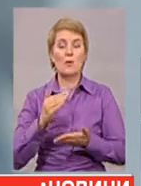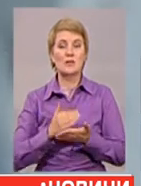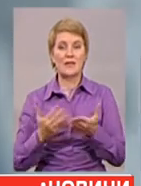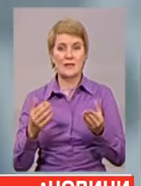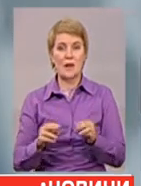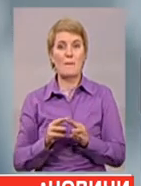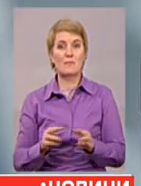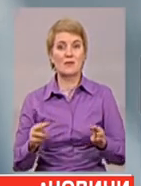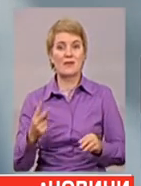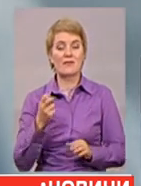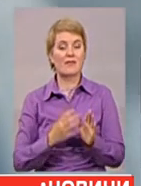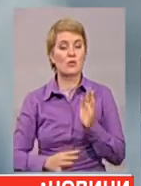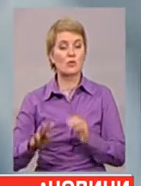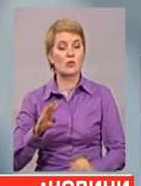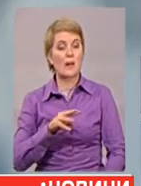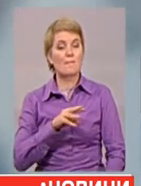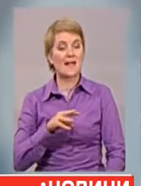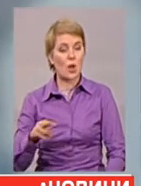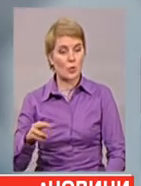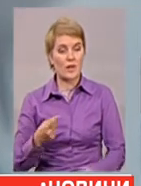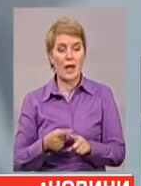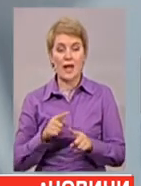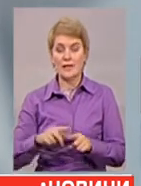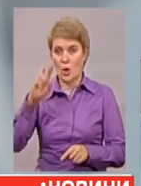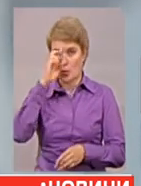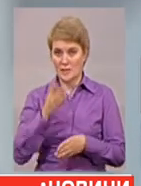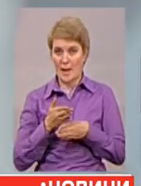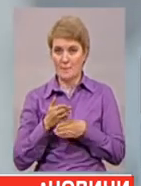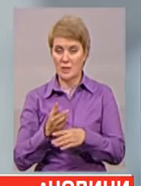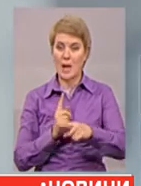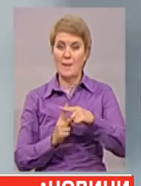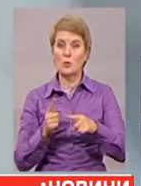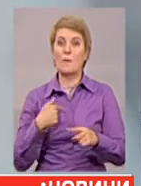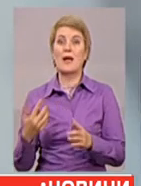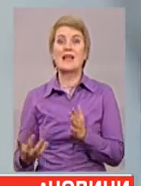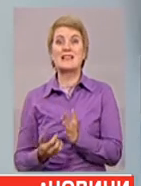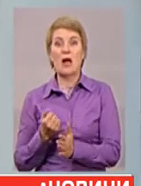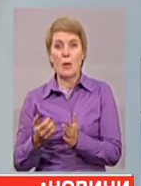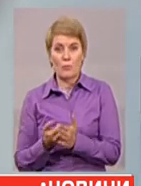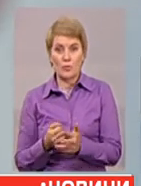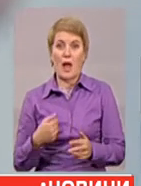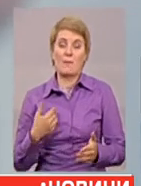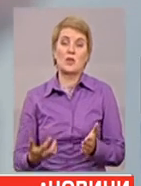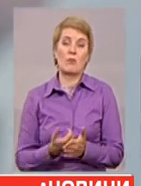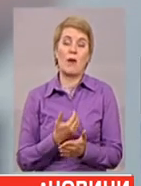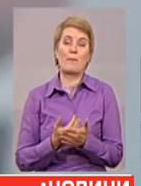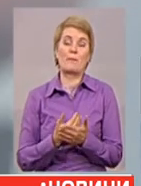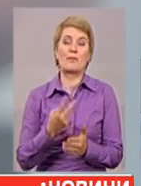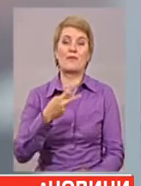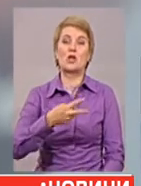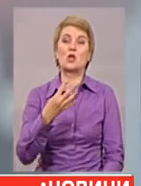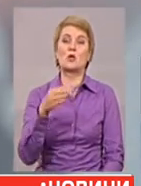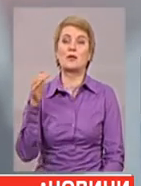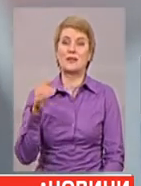місяцю 294 мільйона. Це господдержка і плюс те, що ми добудемо, там ми добуваємо порядка